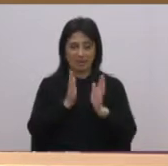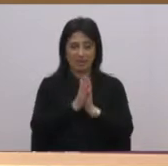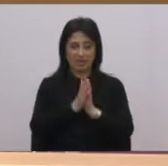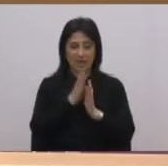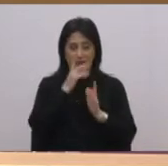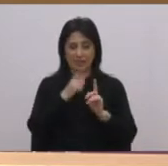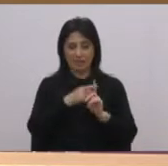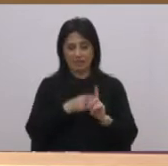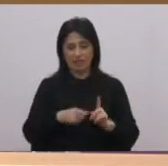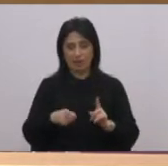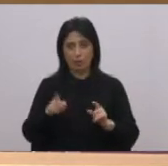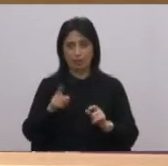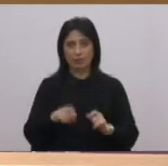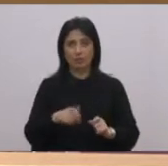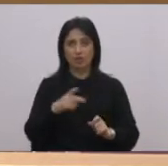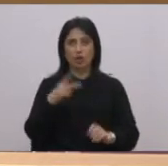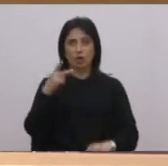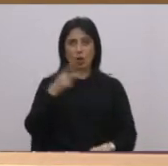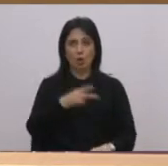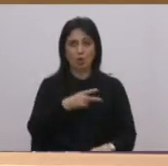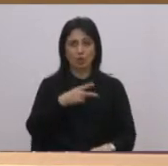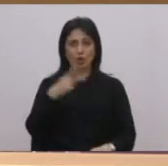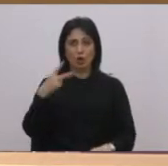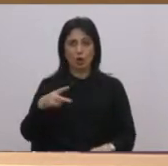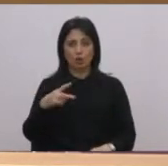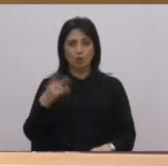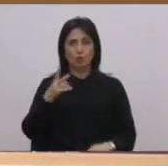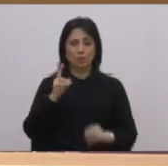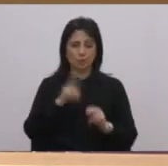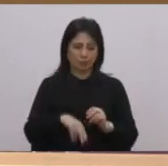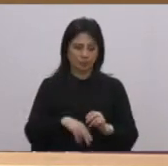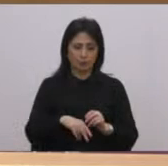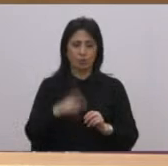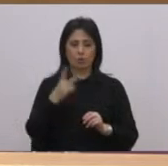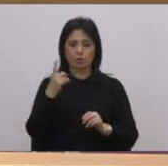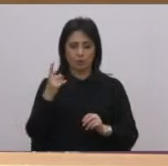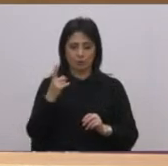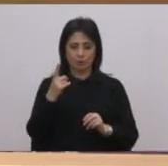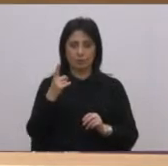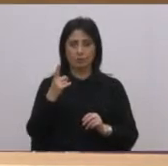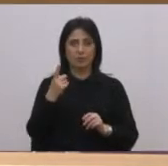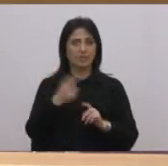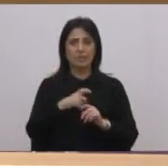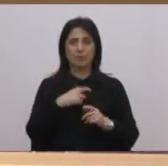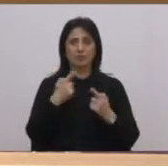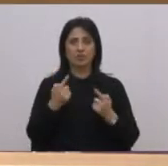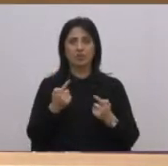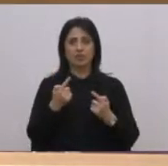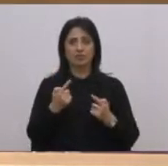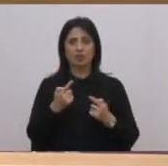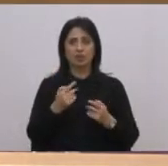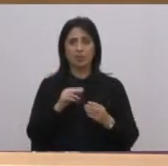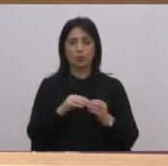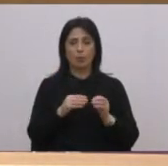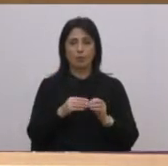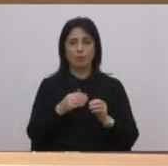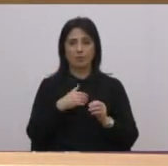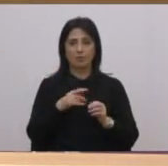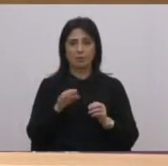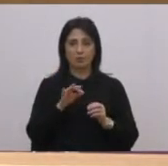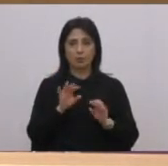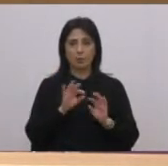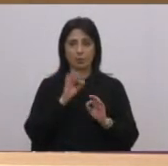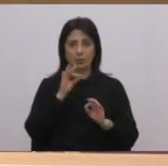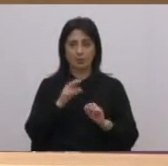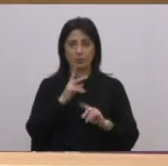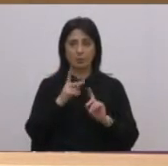ხნის განმავლობაში 2020 უნდა დამთავრებულიყო 21-ში რა. ეს ძალიან მნიშვნელოვანი პრობლემა არის და მინდა რომ ამაზე